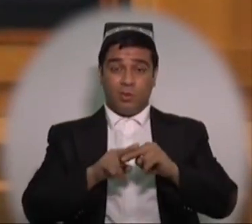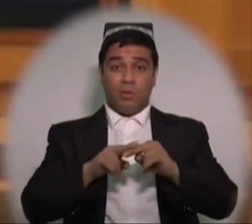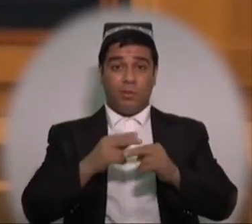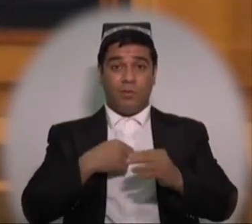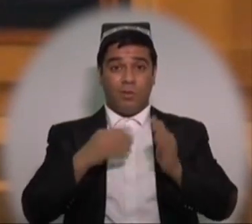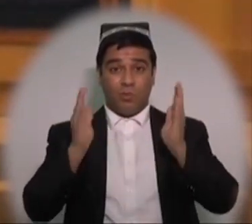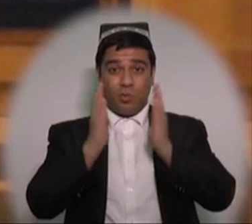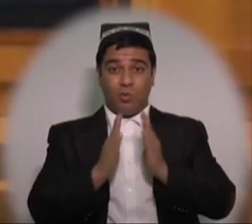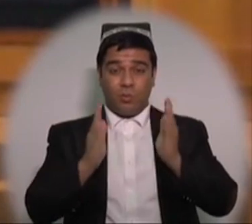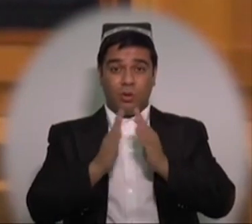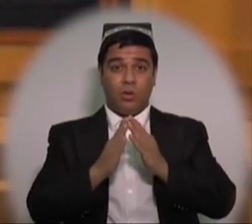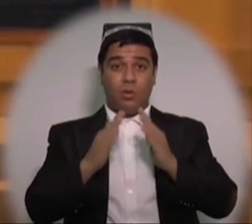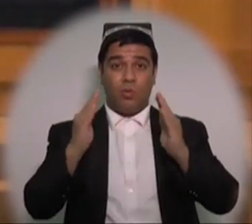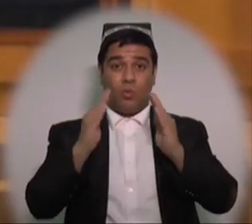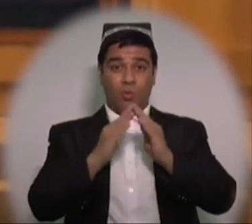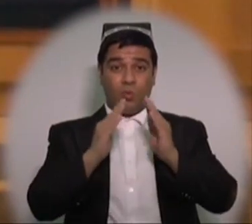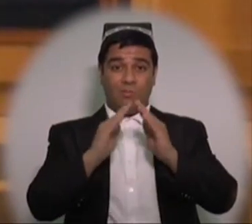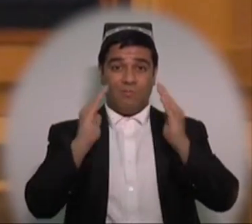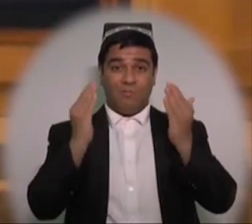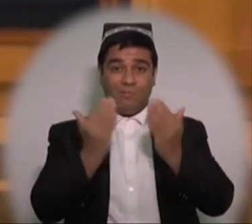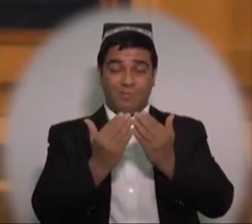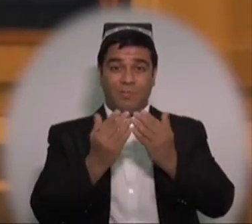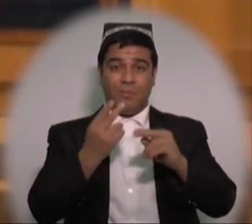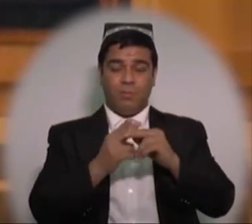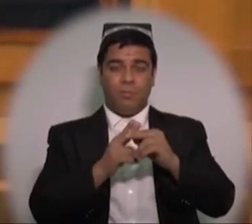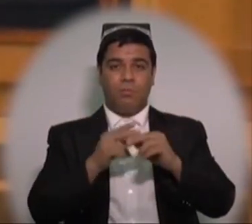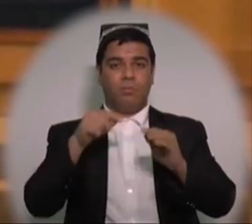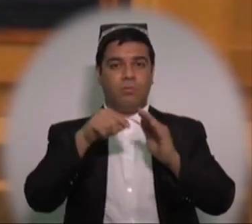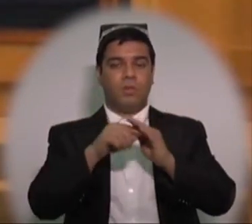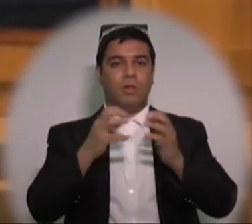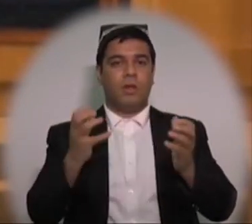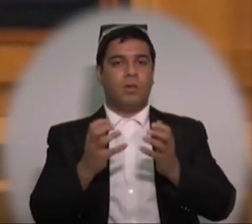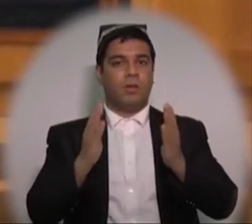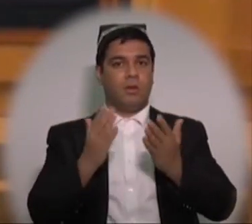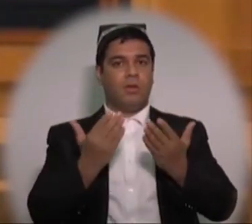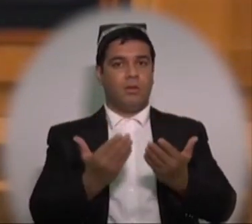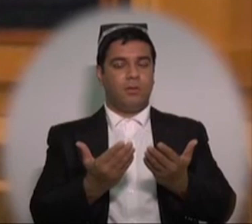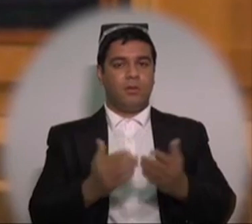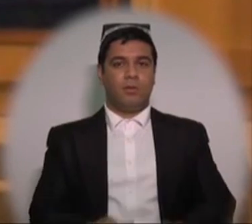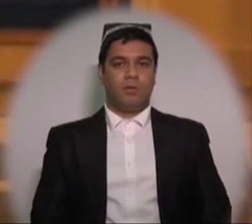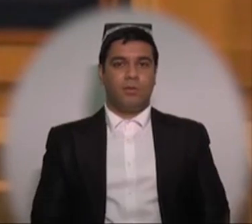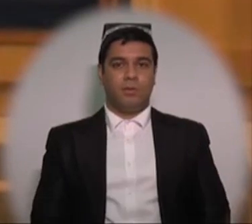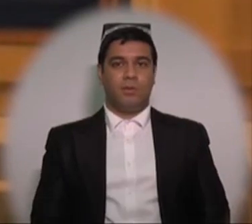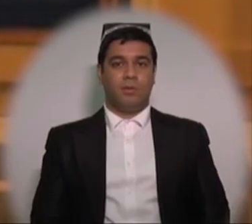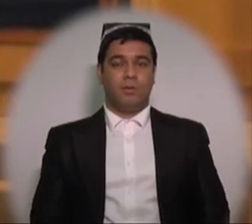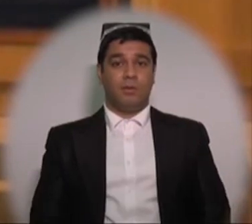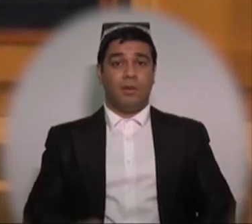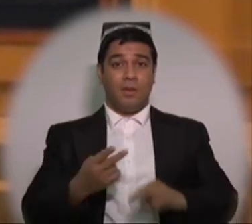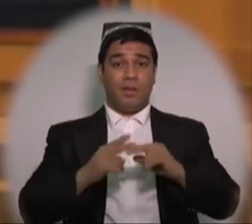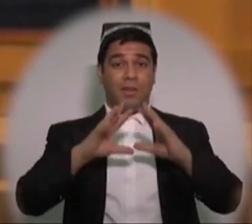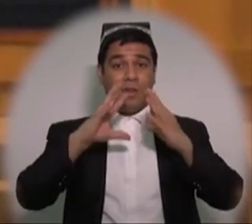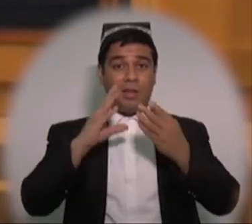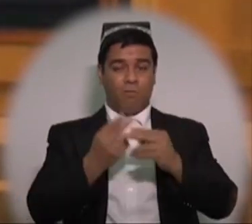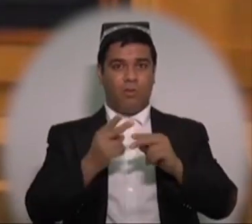tarzda islom xonadonlarning, maskanlarning daxilsizligini ta'minlagan. Ana